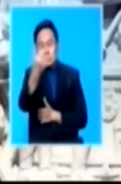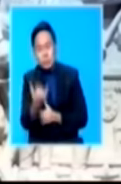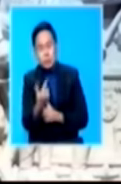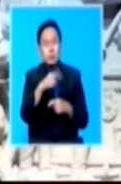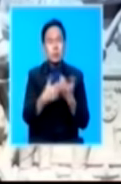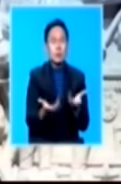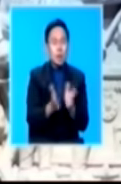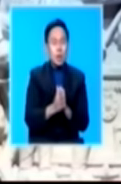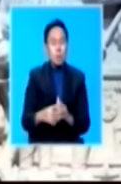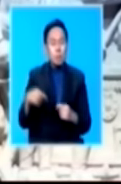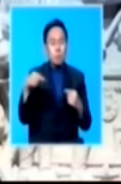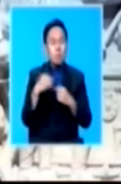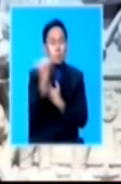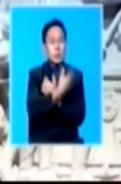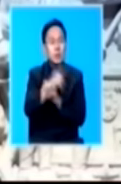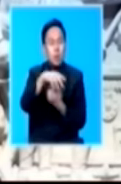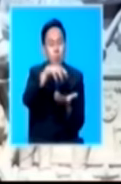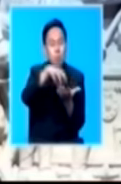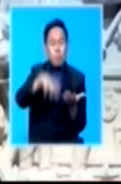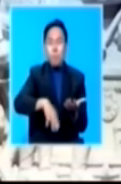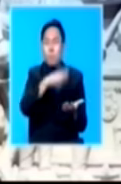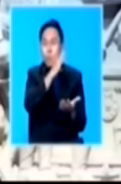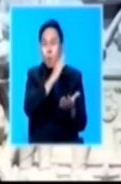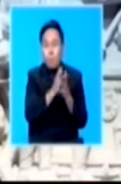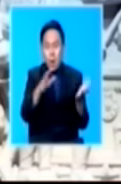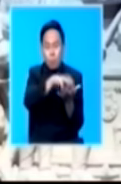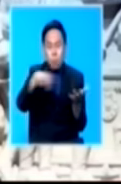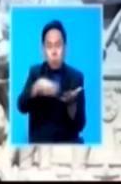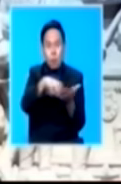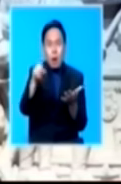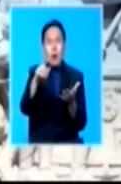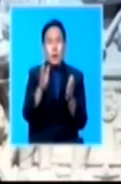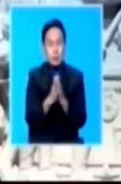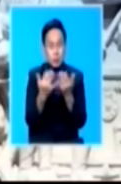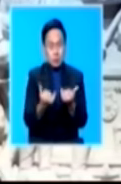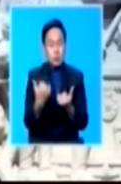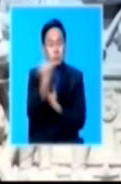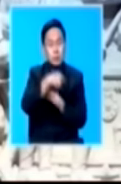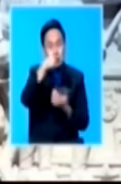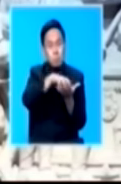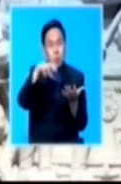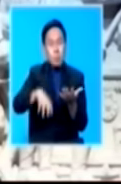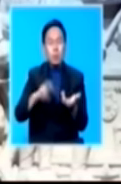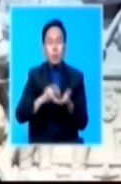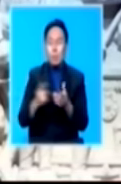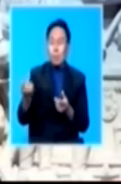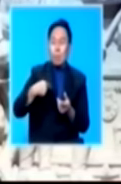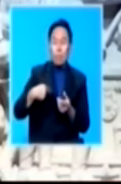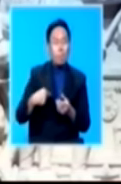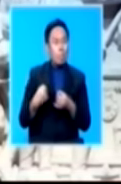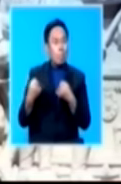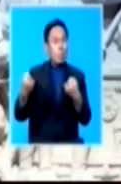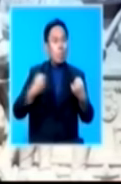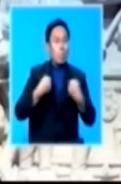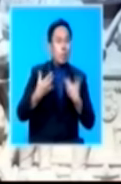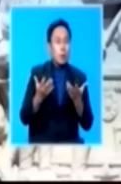ใครละเมิดกฎหมายไม่ละเมิดเนี่ยมันเป็นตัวที่จะสร้างความเชื่อมั่นในโลกใบนี้นะครับในวันข้างหน้าวันนี้ด้วยนะครับวันหน้าจะมากกว่